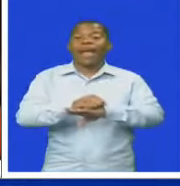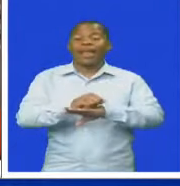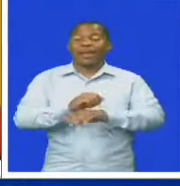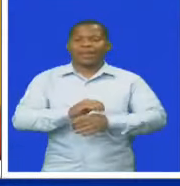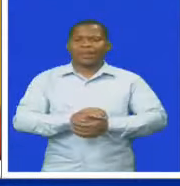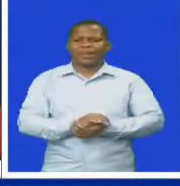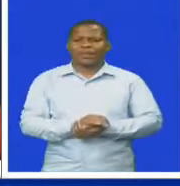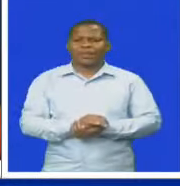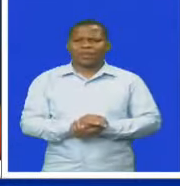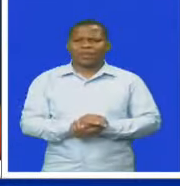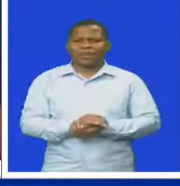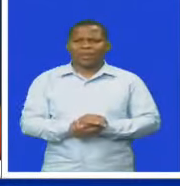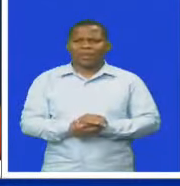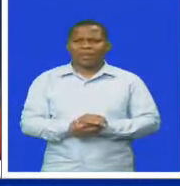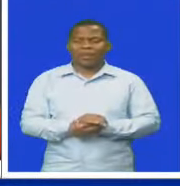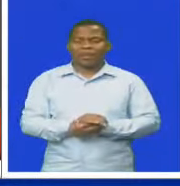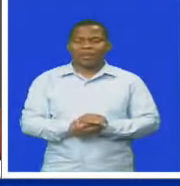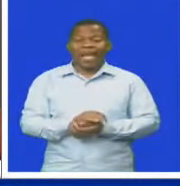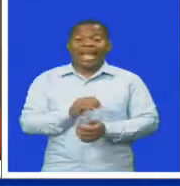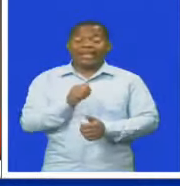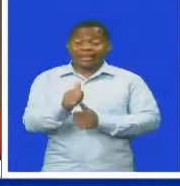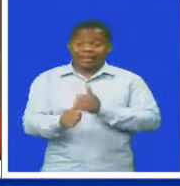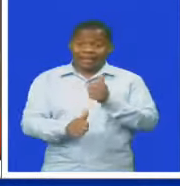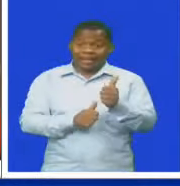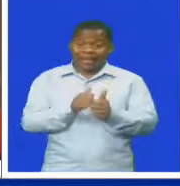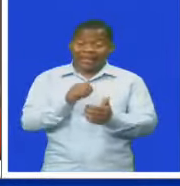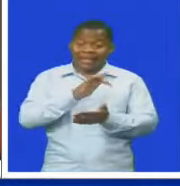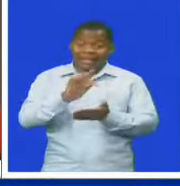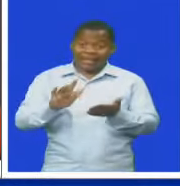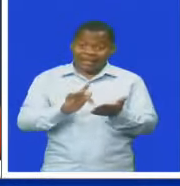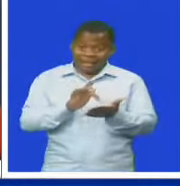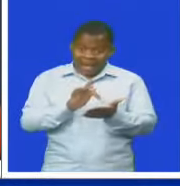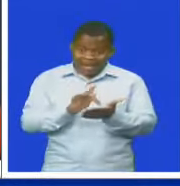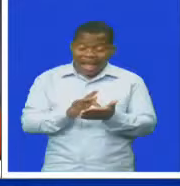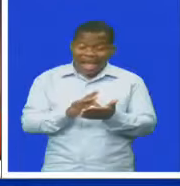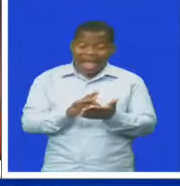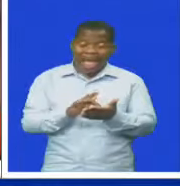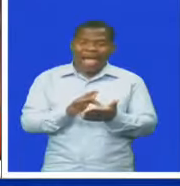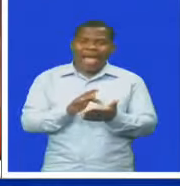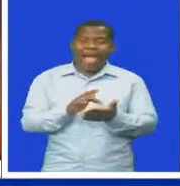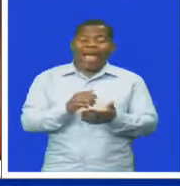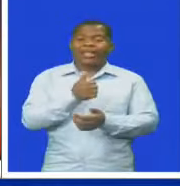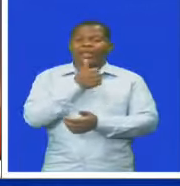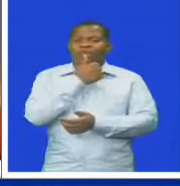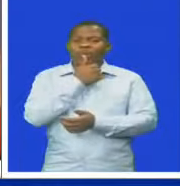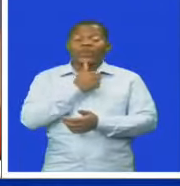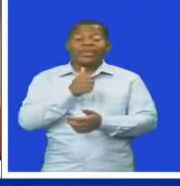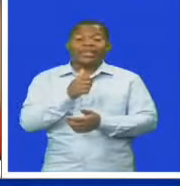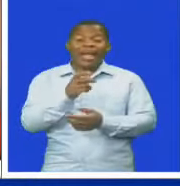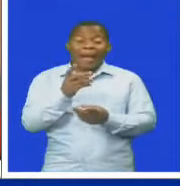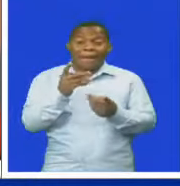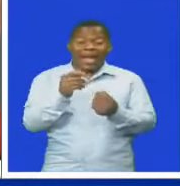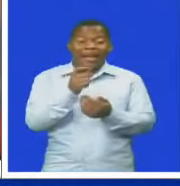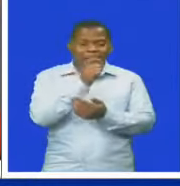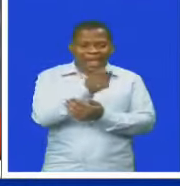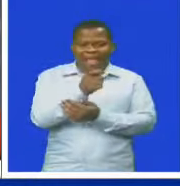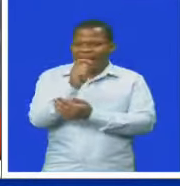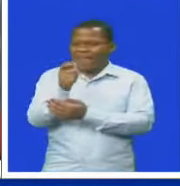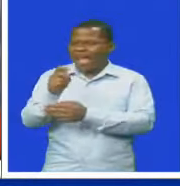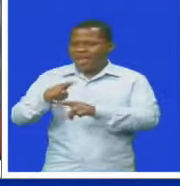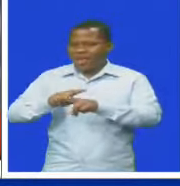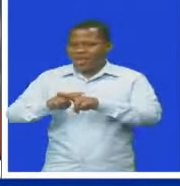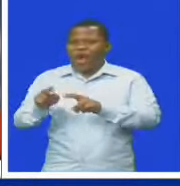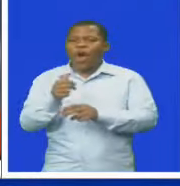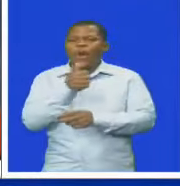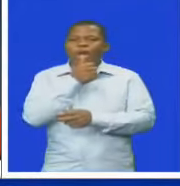service centers ethu vela samthatha cash sisebenzisa likhadi kuphela ke noma ubhadale ngale online banking so nalana